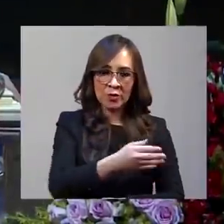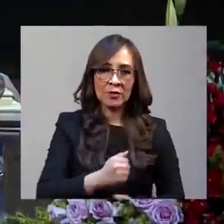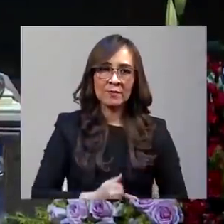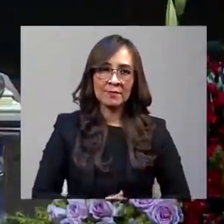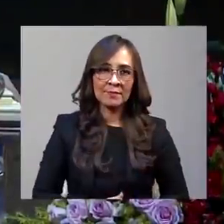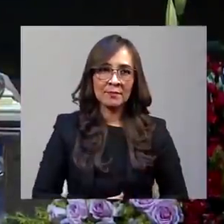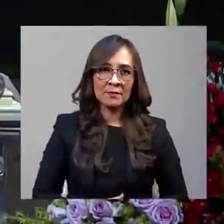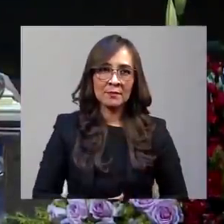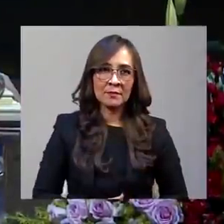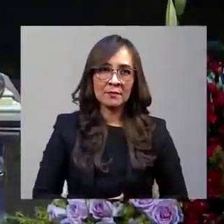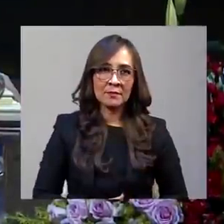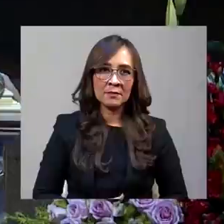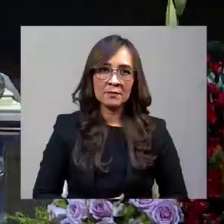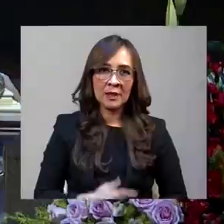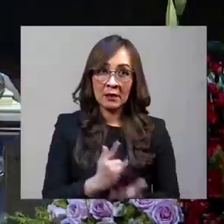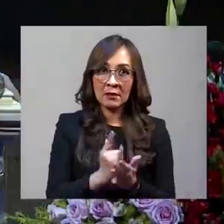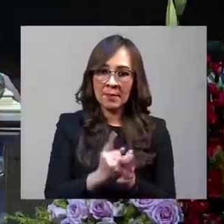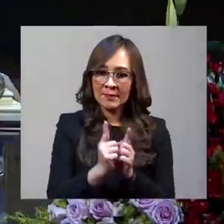Jaga jarak.